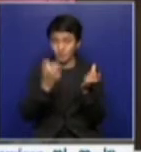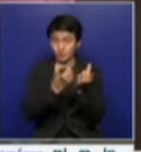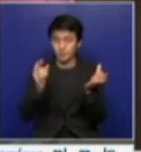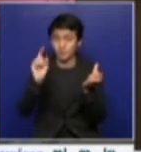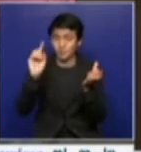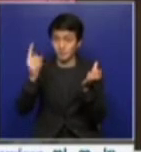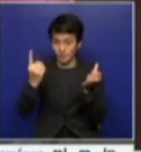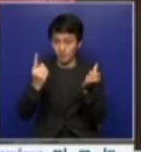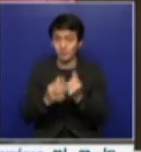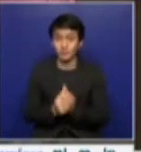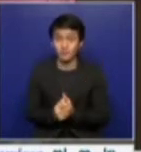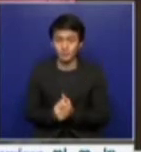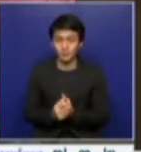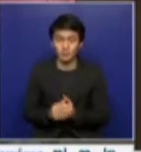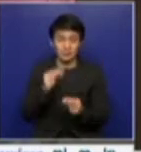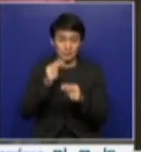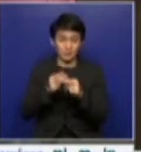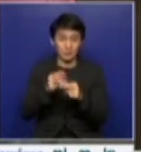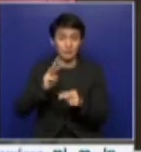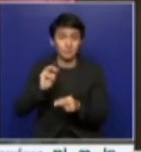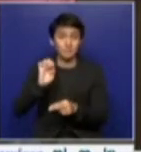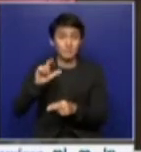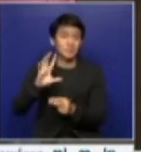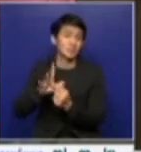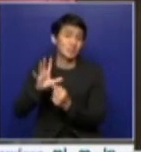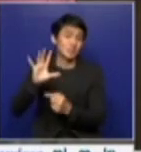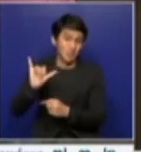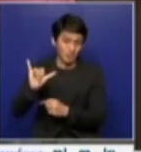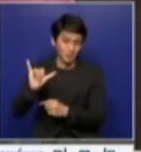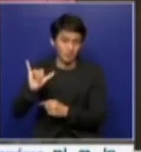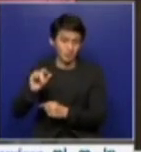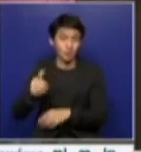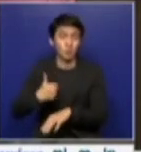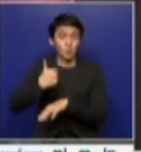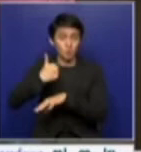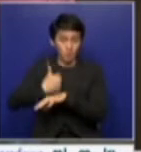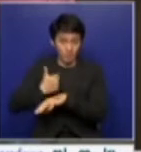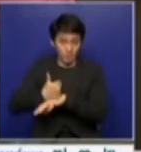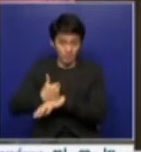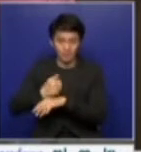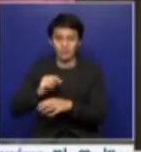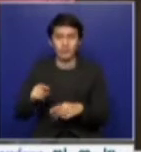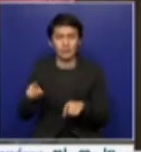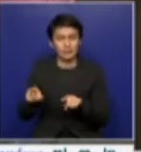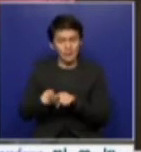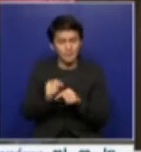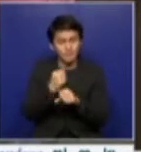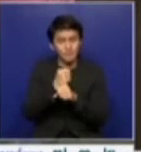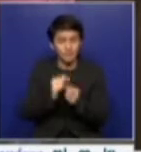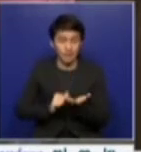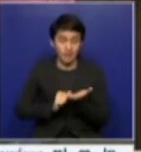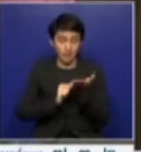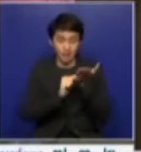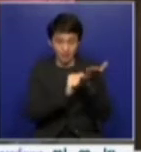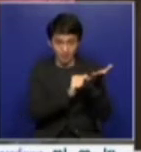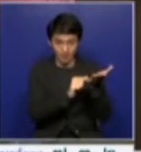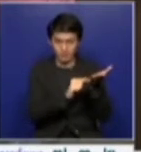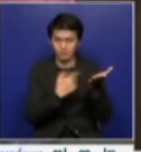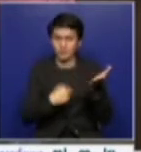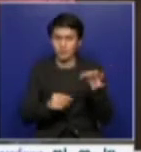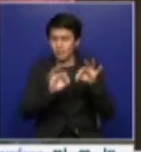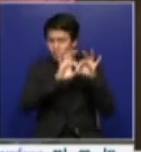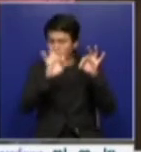มีนายมีชัยฤชุพันธุ์และที่สำคัญในการยกร่างฉบับใดมีชายนั้นมีเนื้อหา